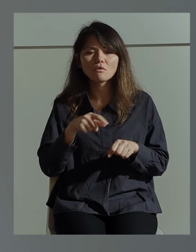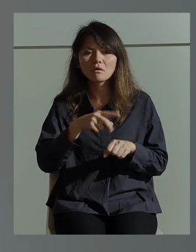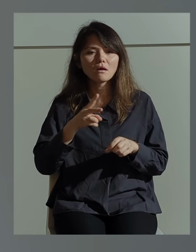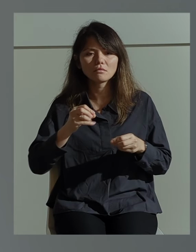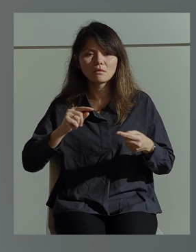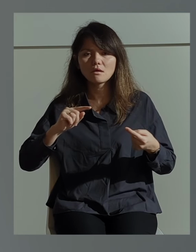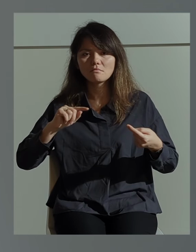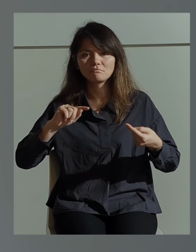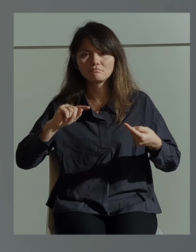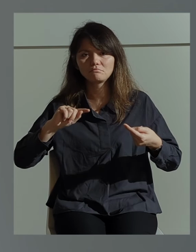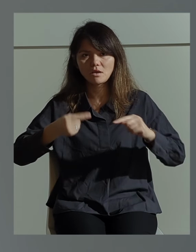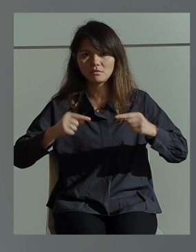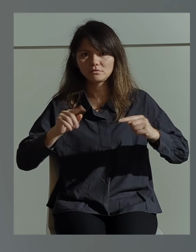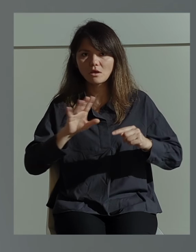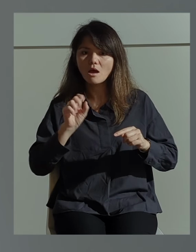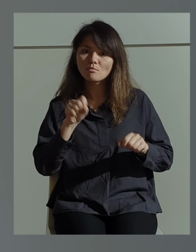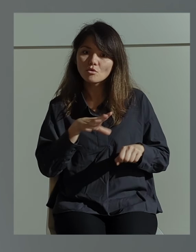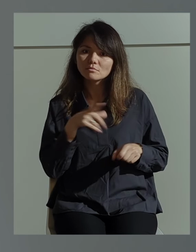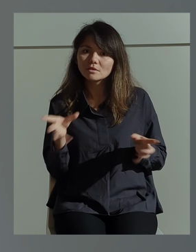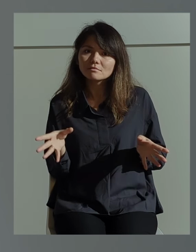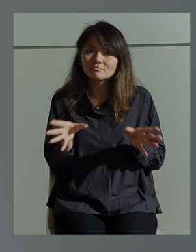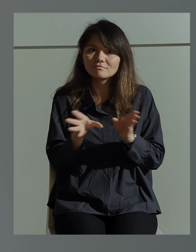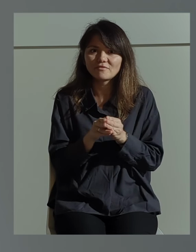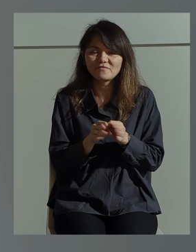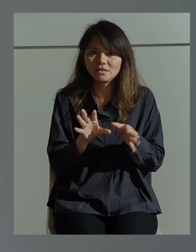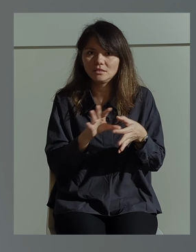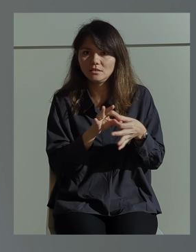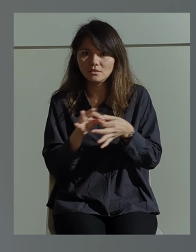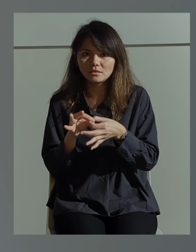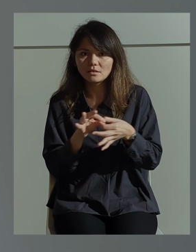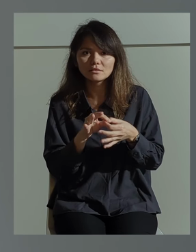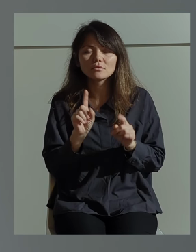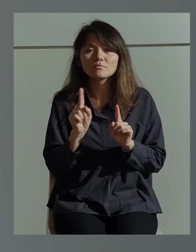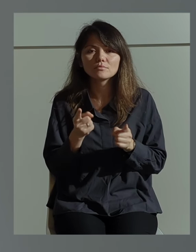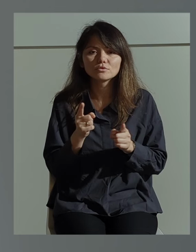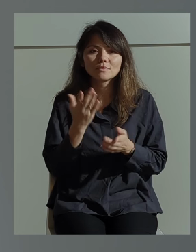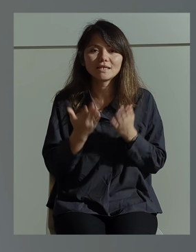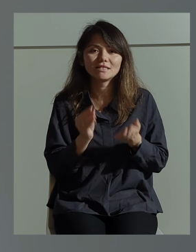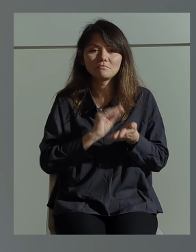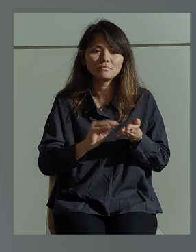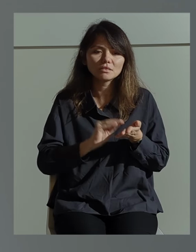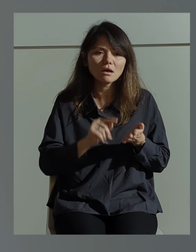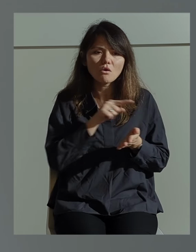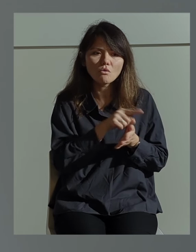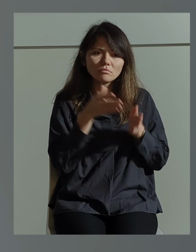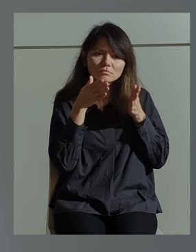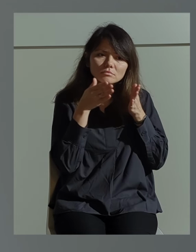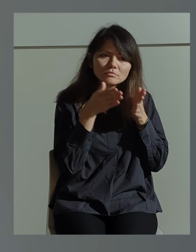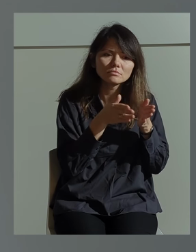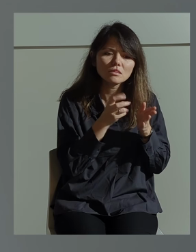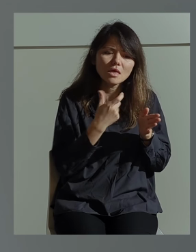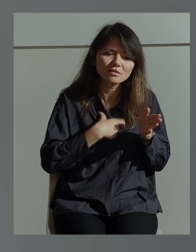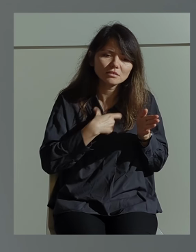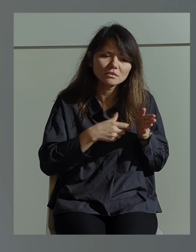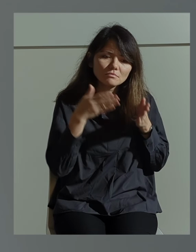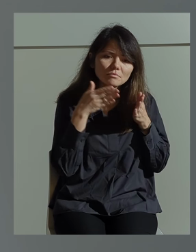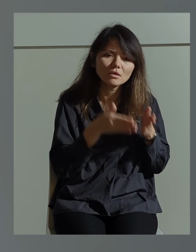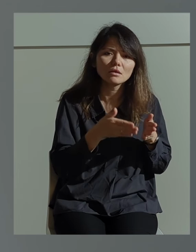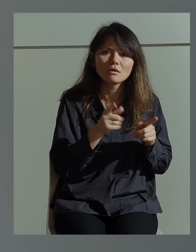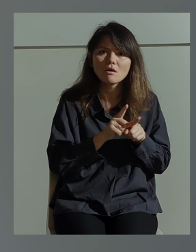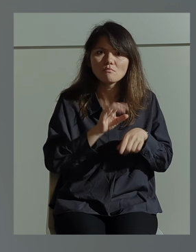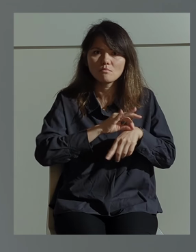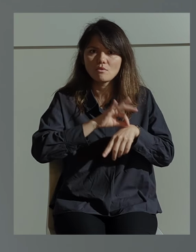противопоставлять они могут быть объединены в синтезе потому что в конце концов если писатель болезненно зациклен исключительно на себе либо